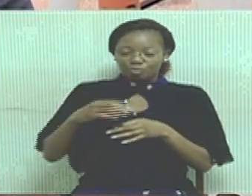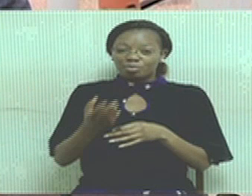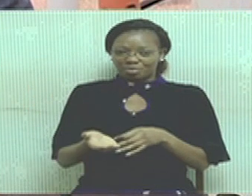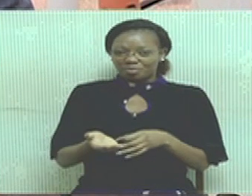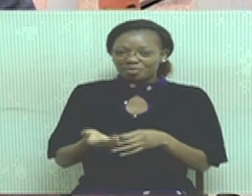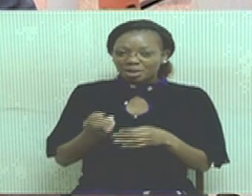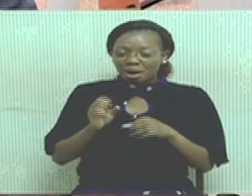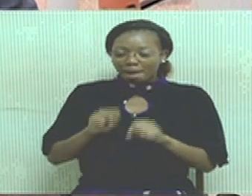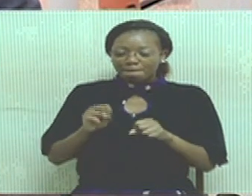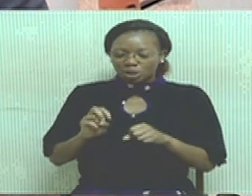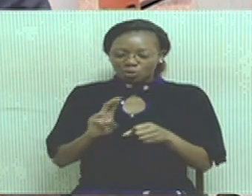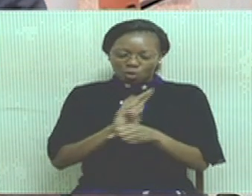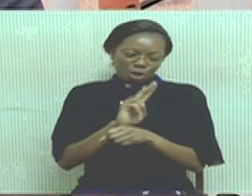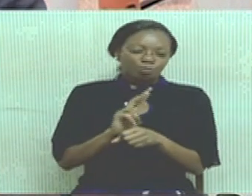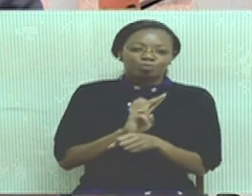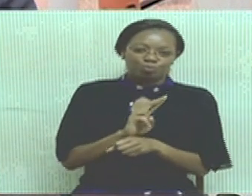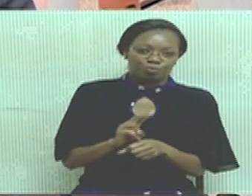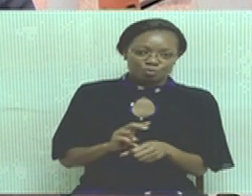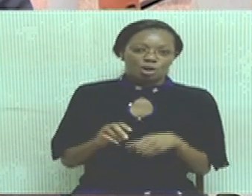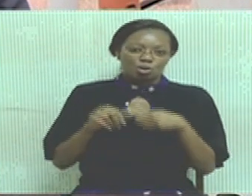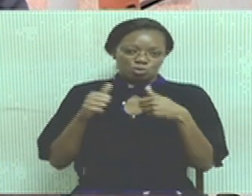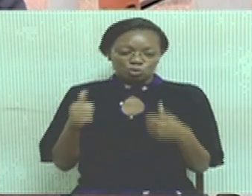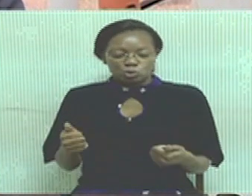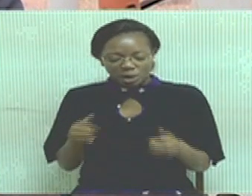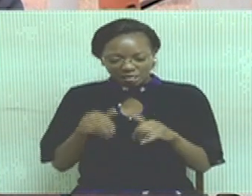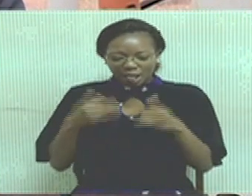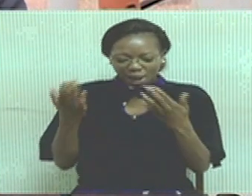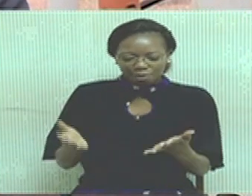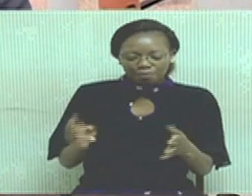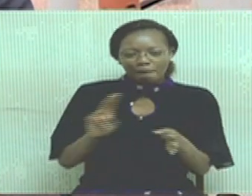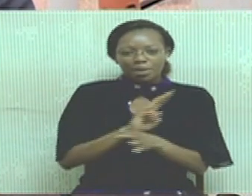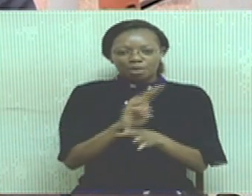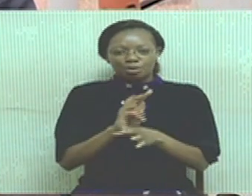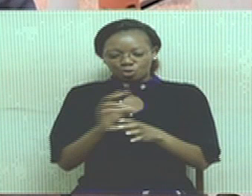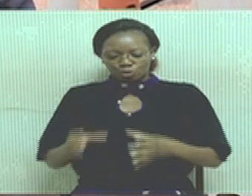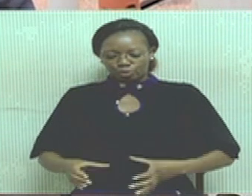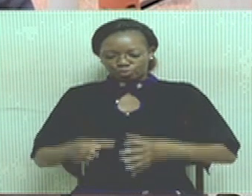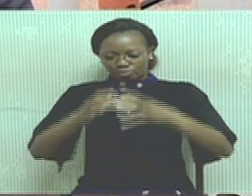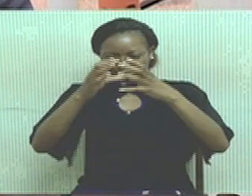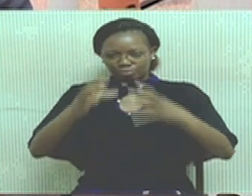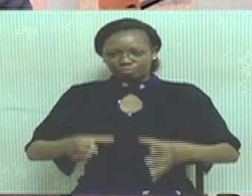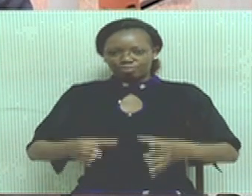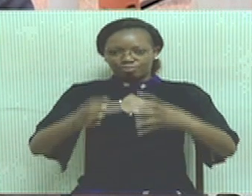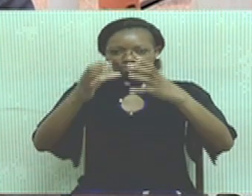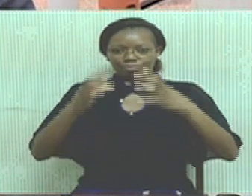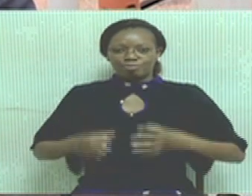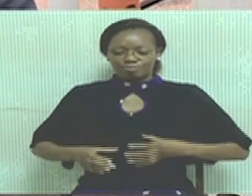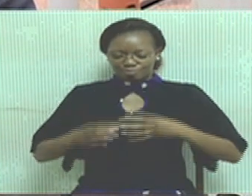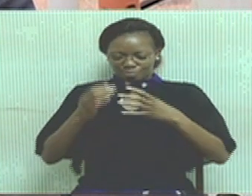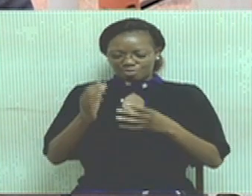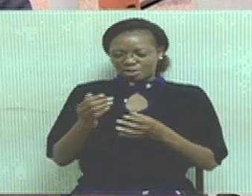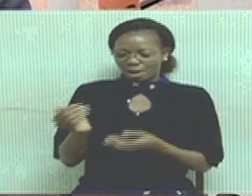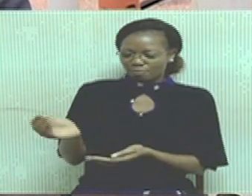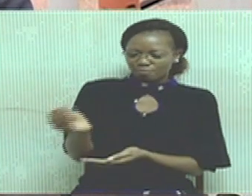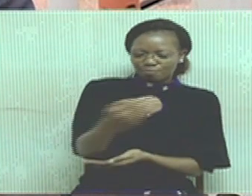kutumia pipes zile tulisema waste pipes, ambapo mkulima bado anaweza tumia hizo pipes kwa kuvuna